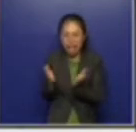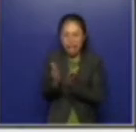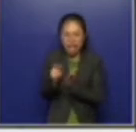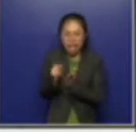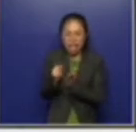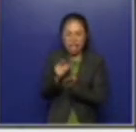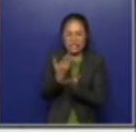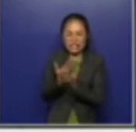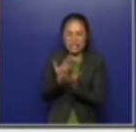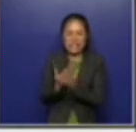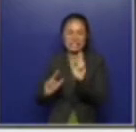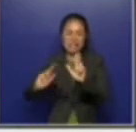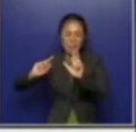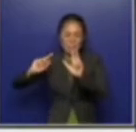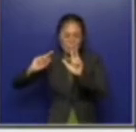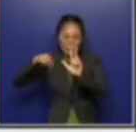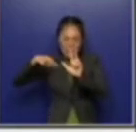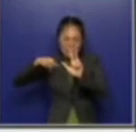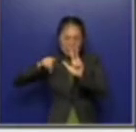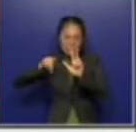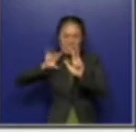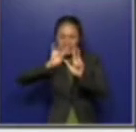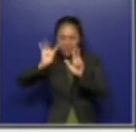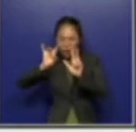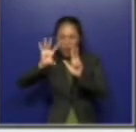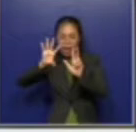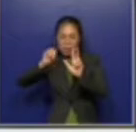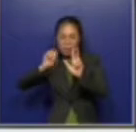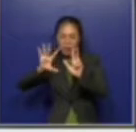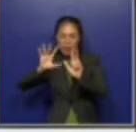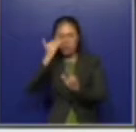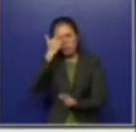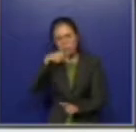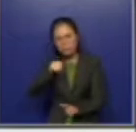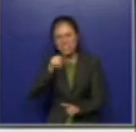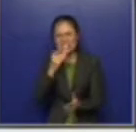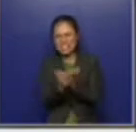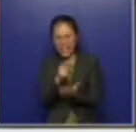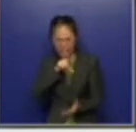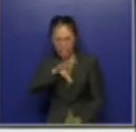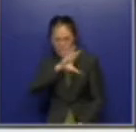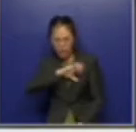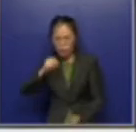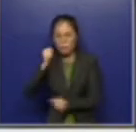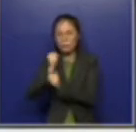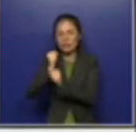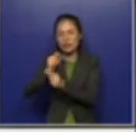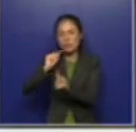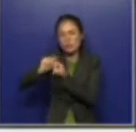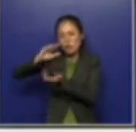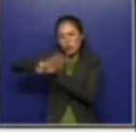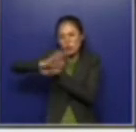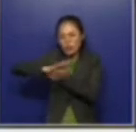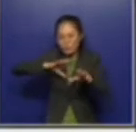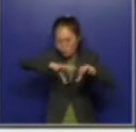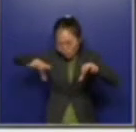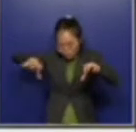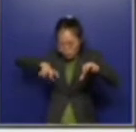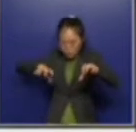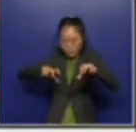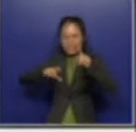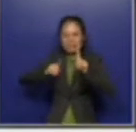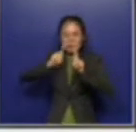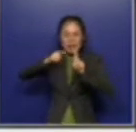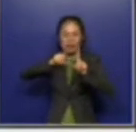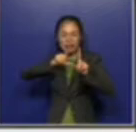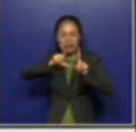ป็นเงิน 3,755 ล้านบาทสร้างโรงเรียนได้เกือบ 1,500 หลังนะฮะเด็กยากจน